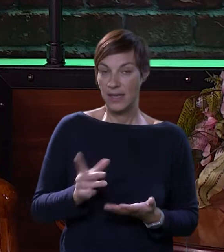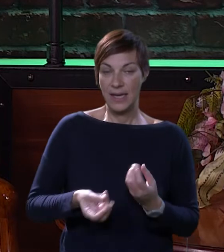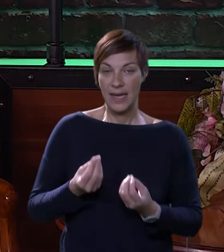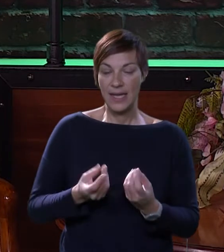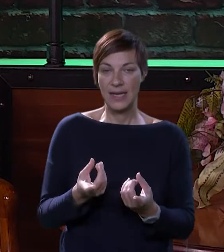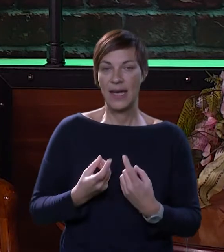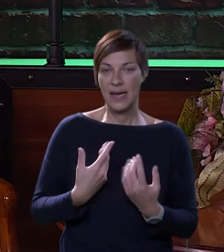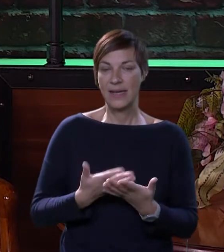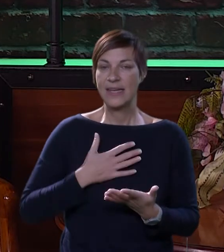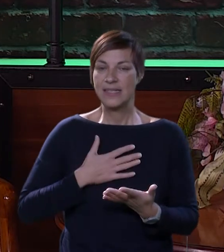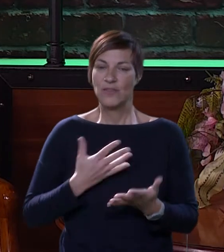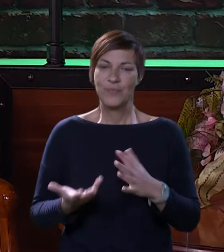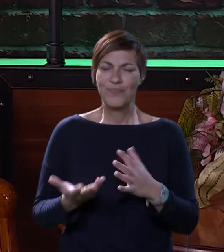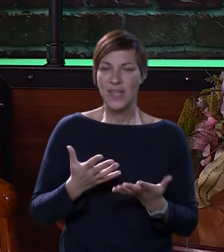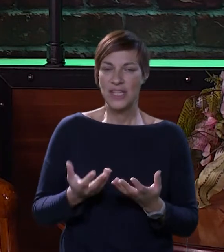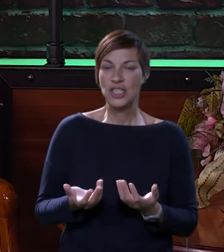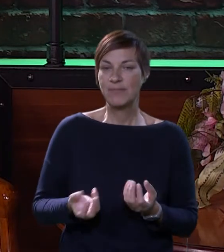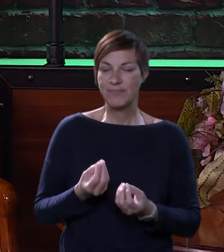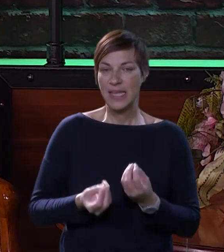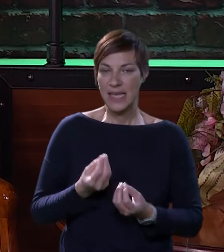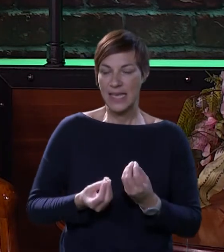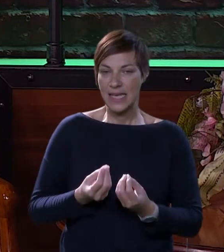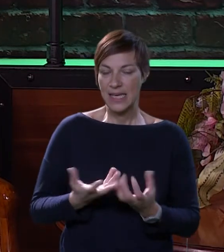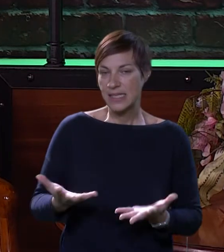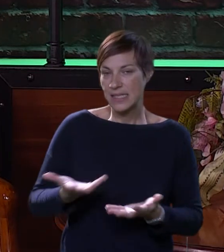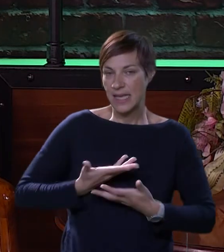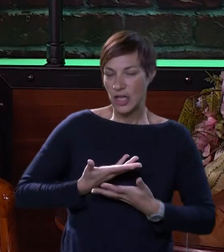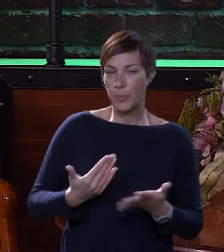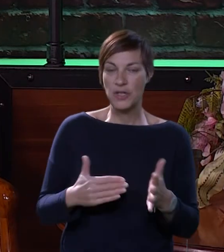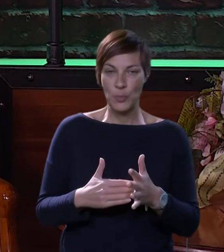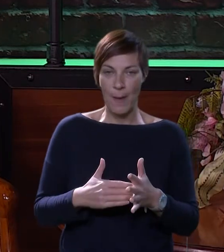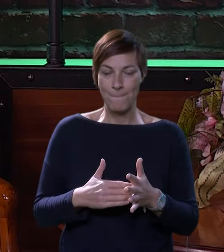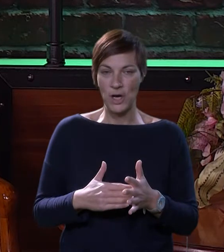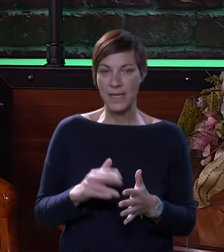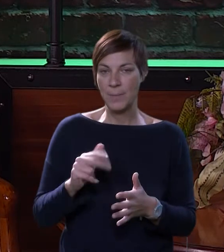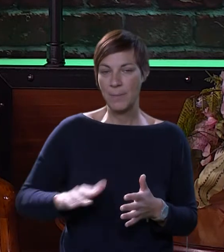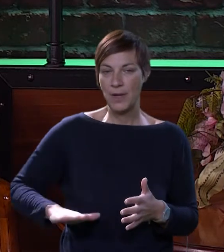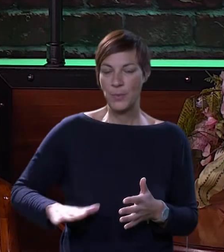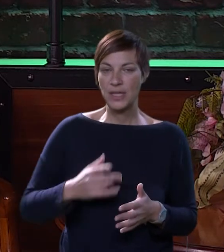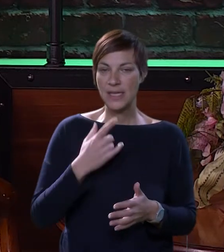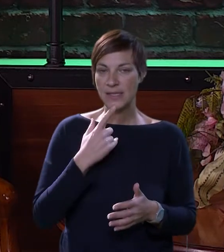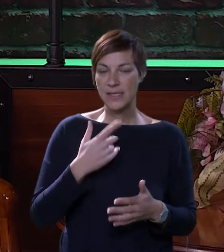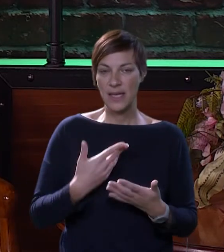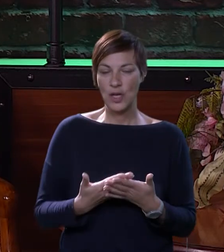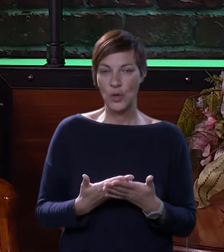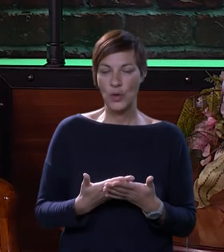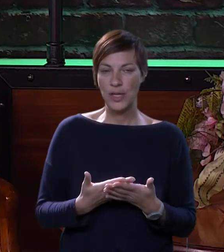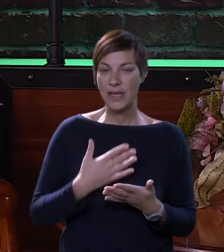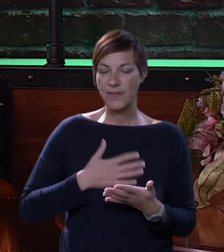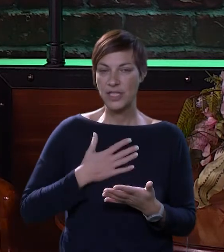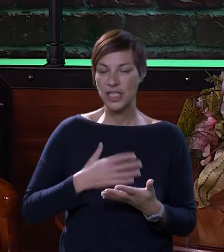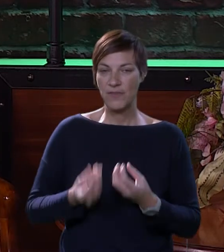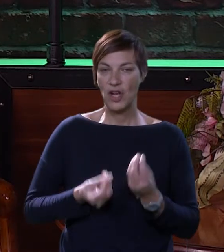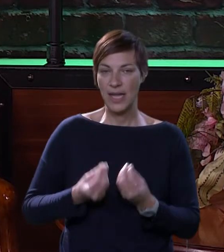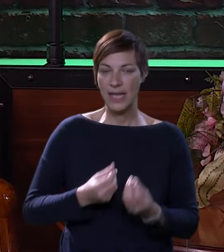igra, ali zapravo na svoj način i to se dijete igra i dobiva iz igre ono što mu je potrebno. Imamo djece koje se